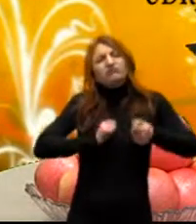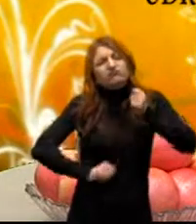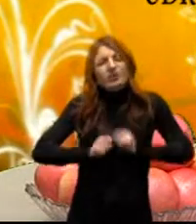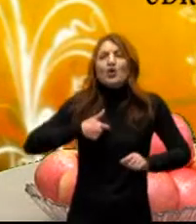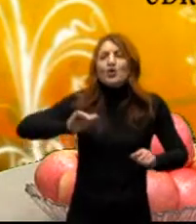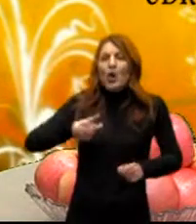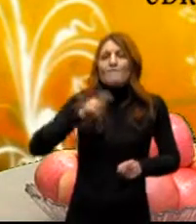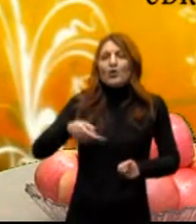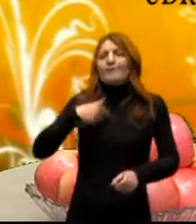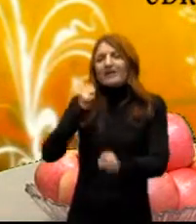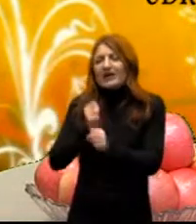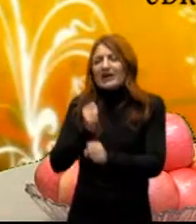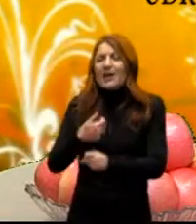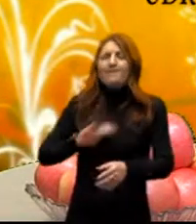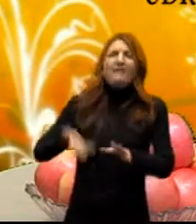pogledati. Zapravo, previše smo